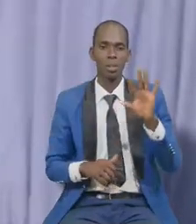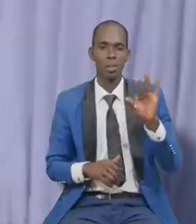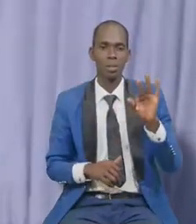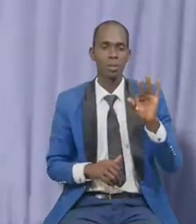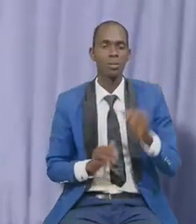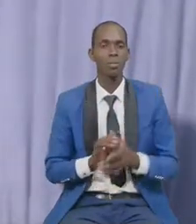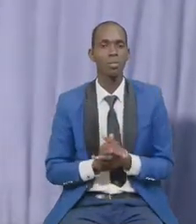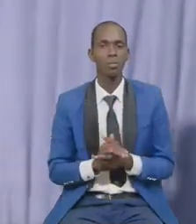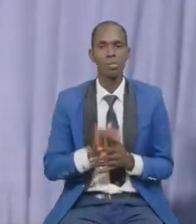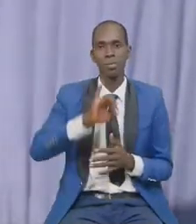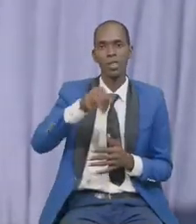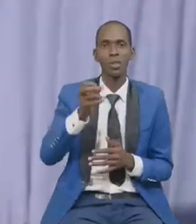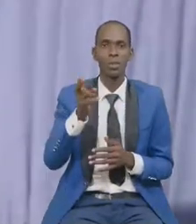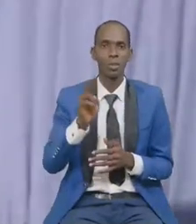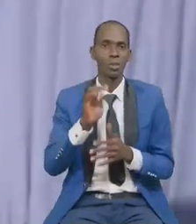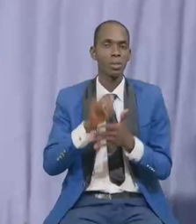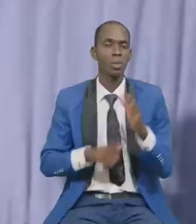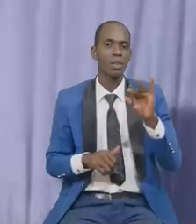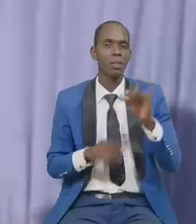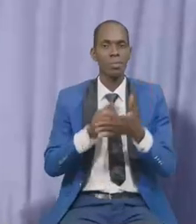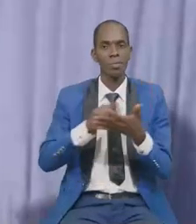En Jean chapitre 19, verset 30.